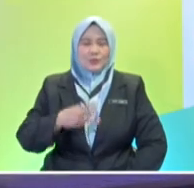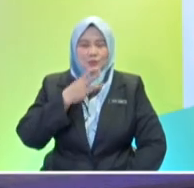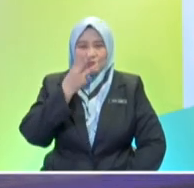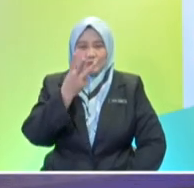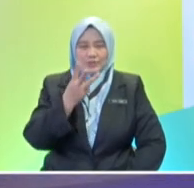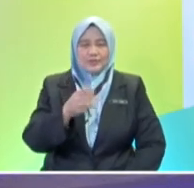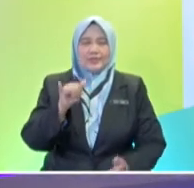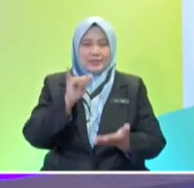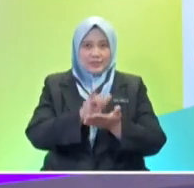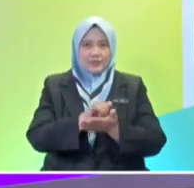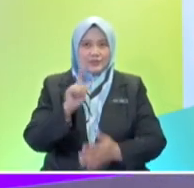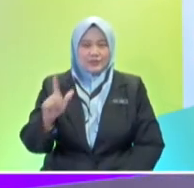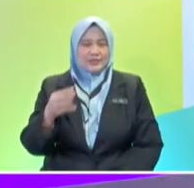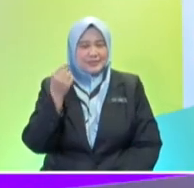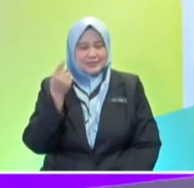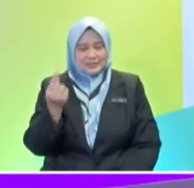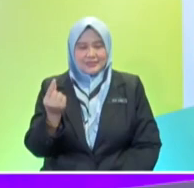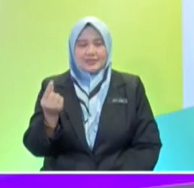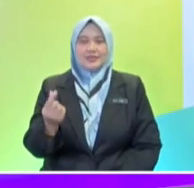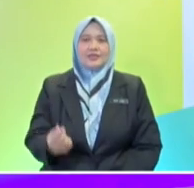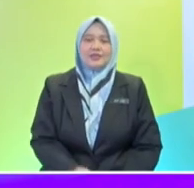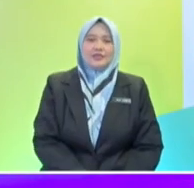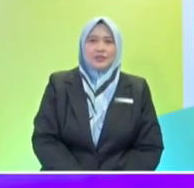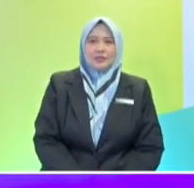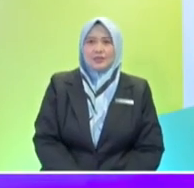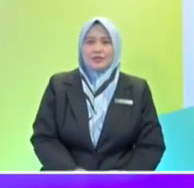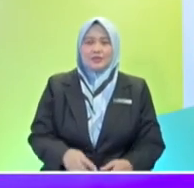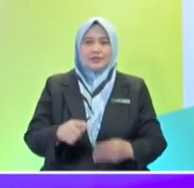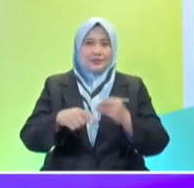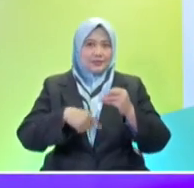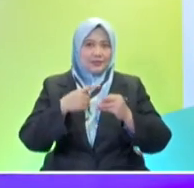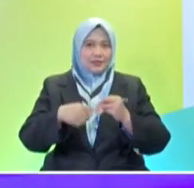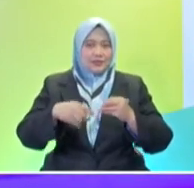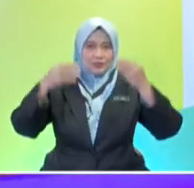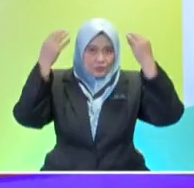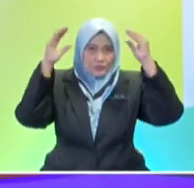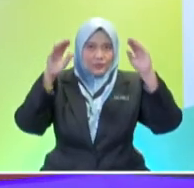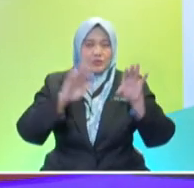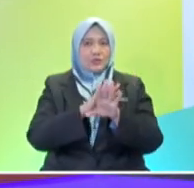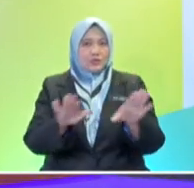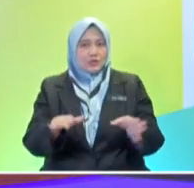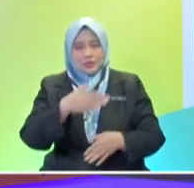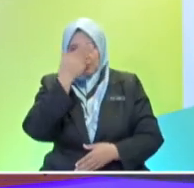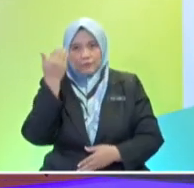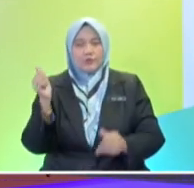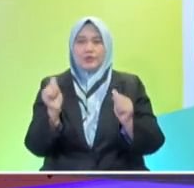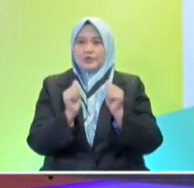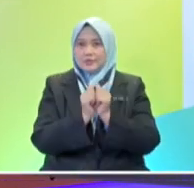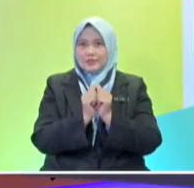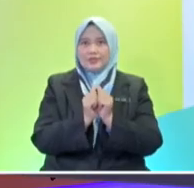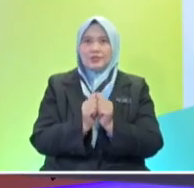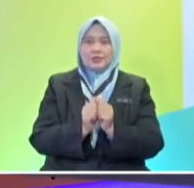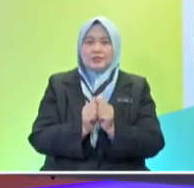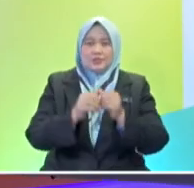Wow, dan itulah sedikit latar belakang guru kita untuk hari ini. Tetapi tak lupa juga turut serta bersama dengan kami hari ini di